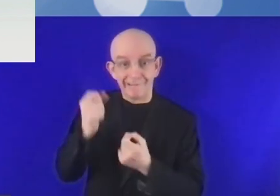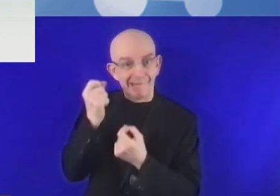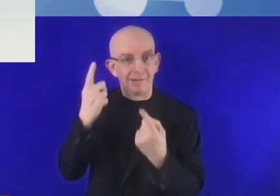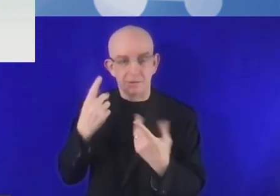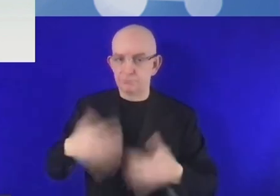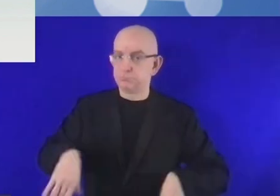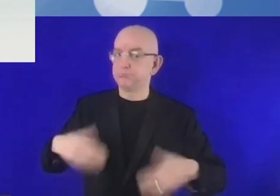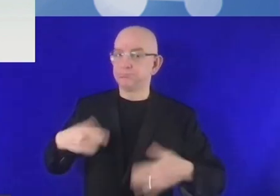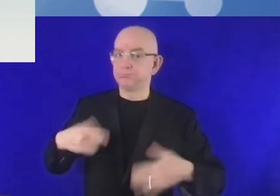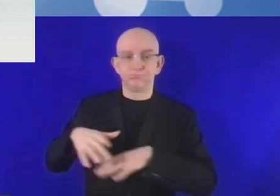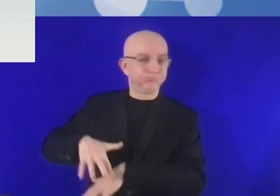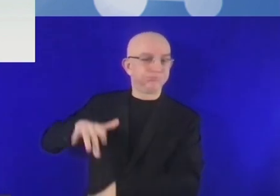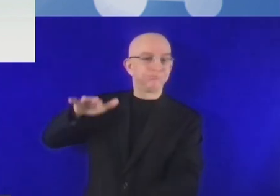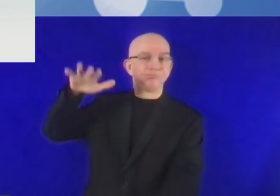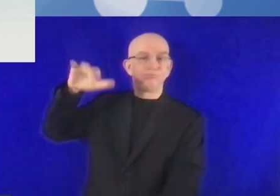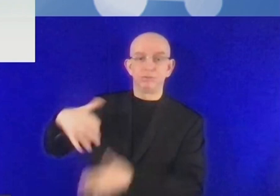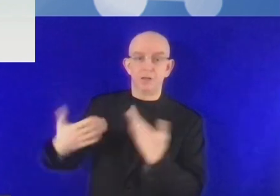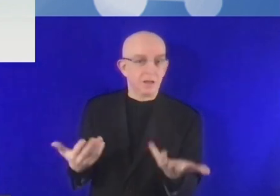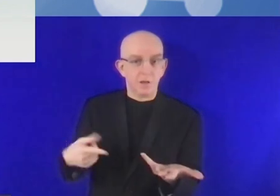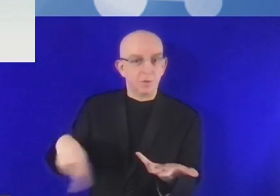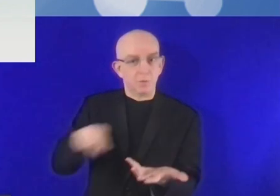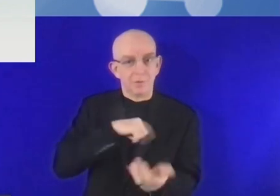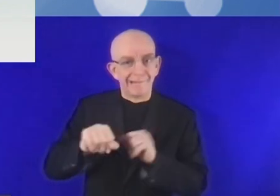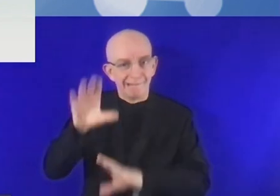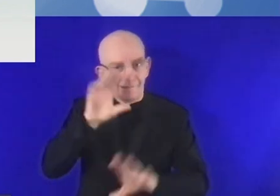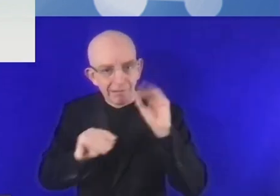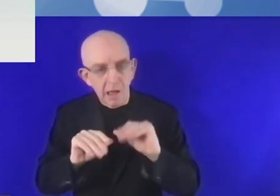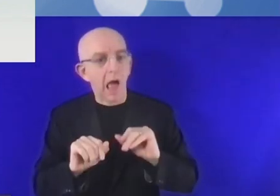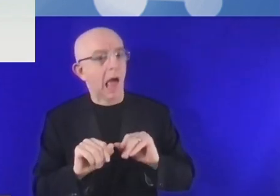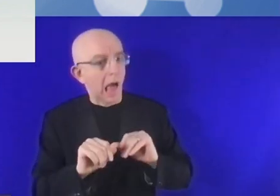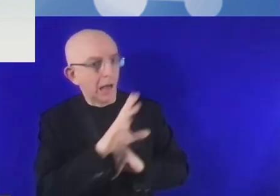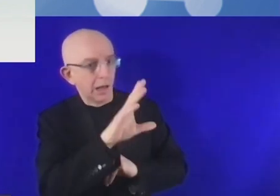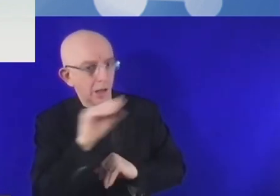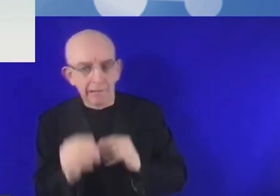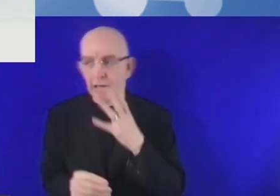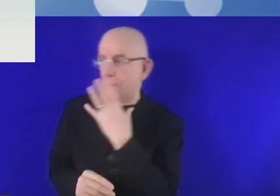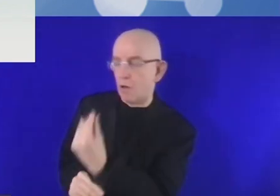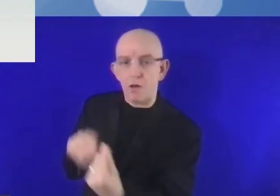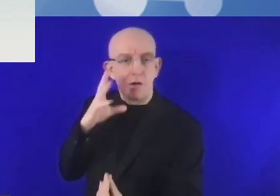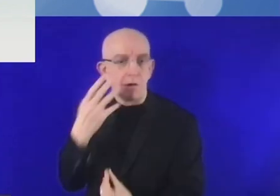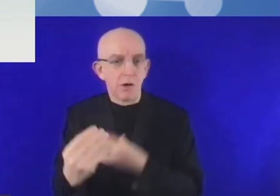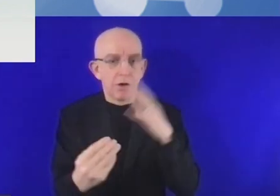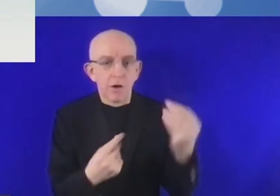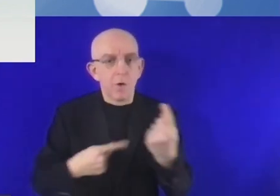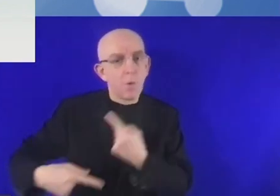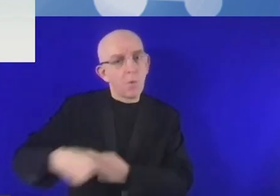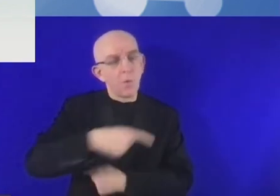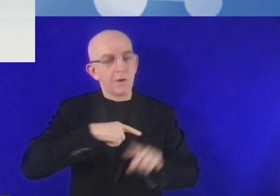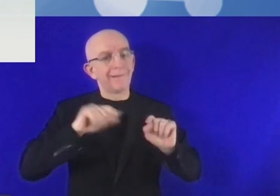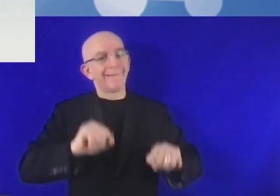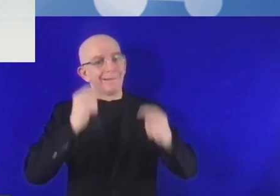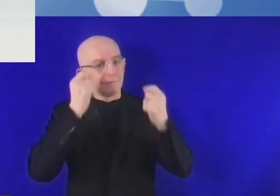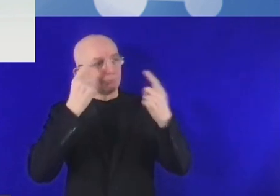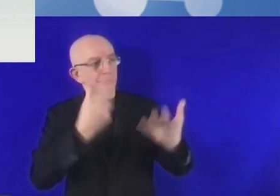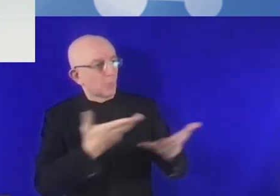na otwarty dialog. Pamiętajmy o tym, że internet to również bardzo różnorodna społeczność. Musimy się od siebie